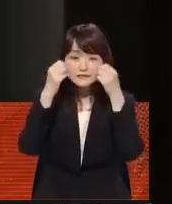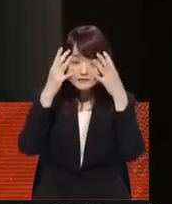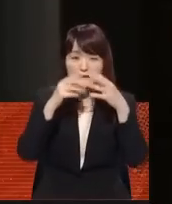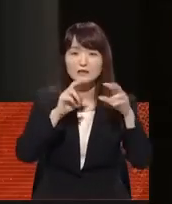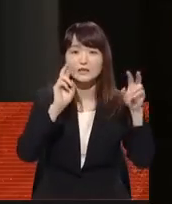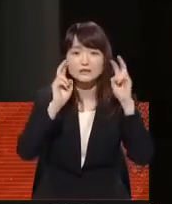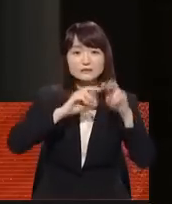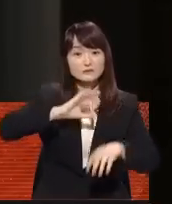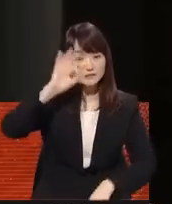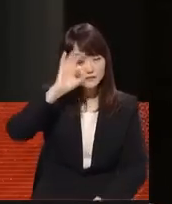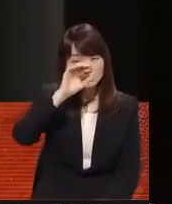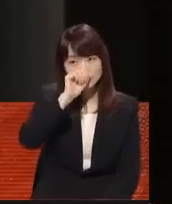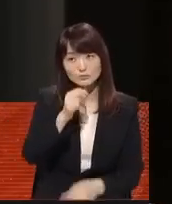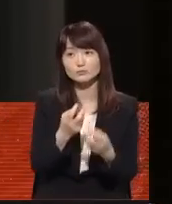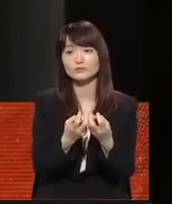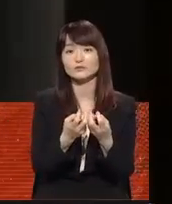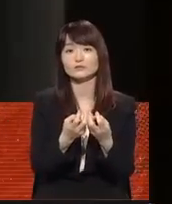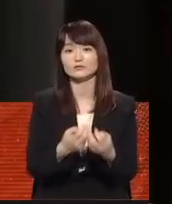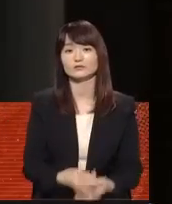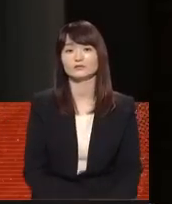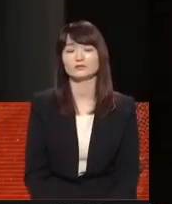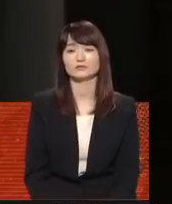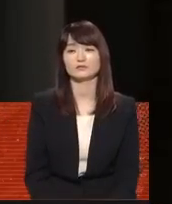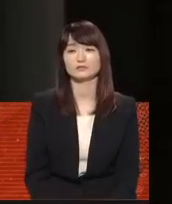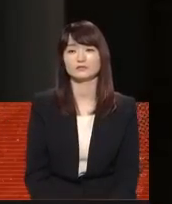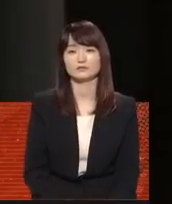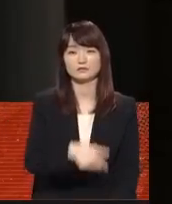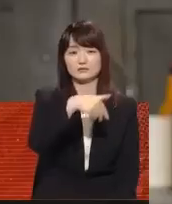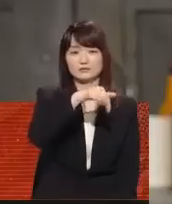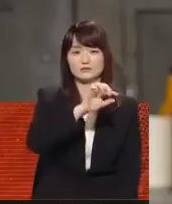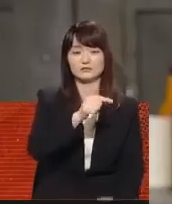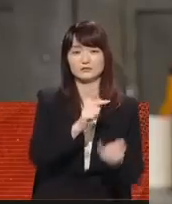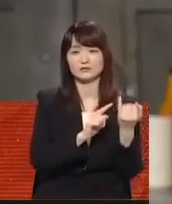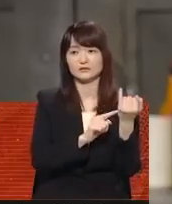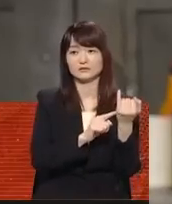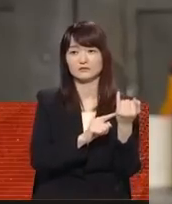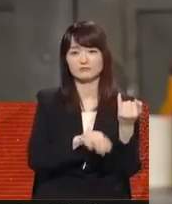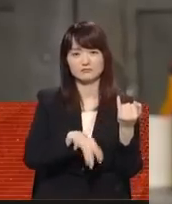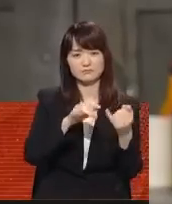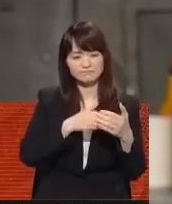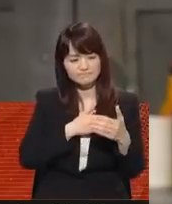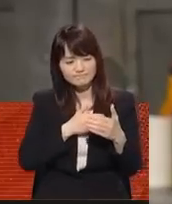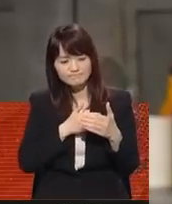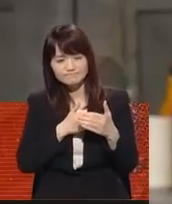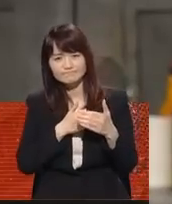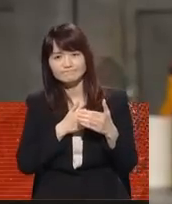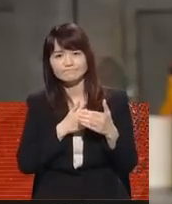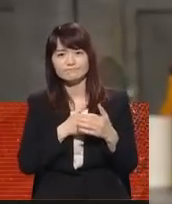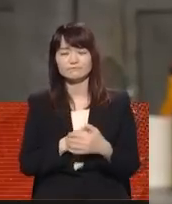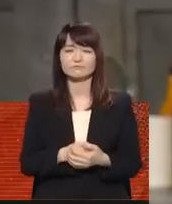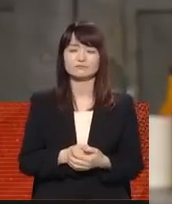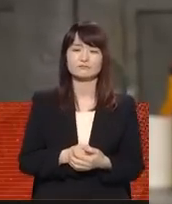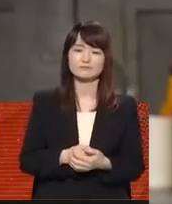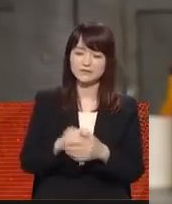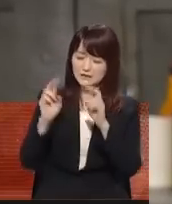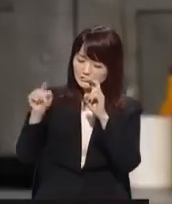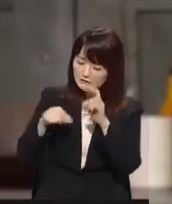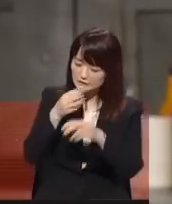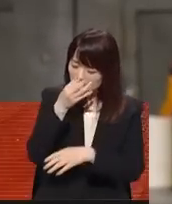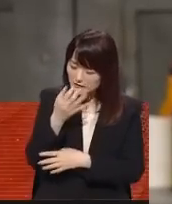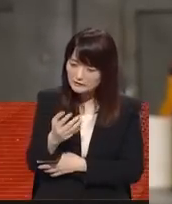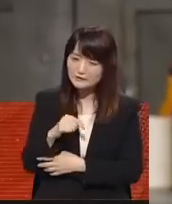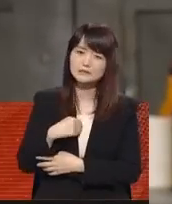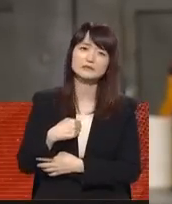직장을 찾는 것도 좋은 방법이잖아요 그렇기 때문에 진씨 같은 경우에도 처음엔 불안했습니다 하지만 오죽 힘들었으면 남편이